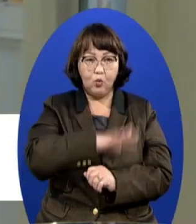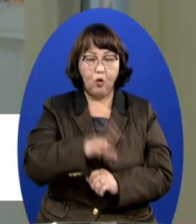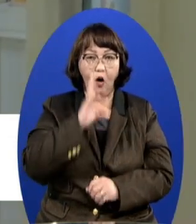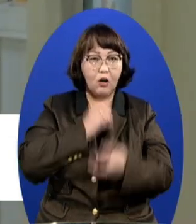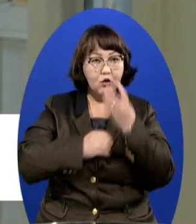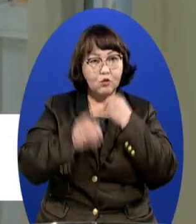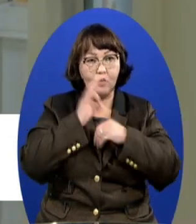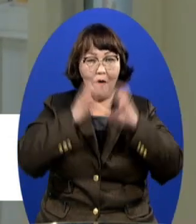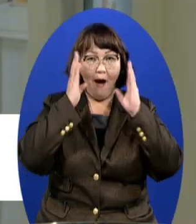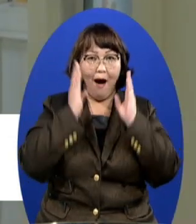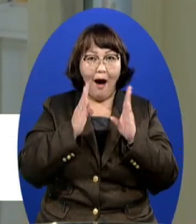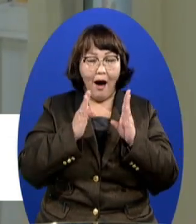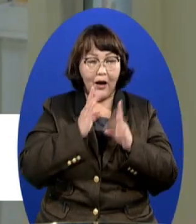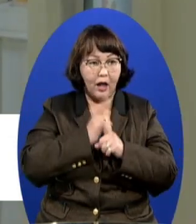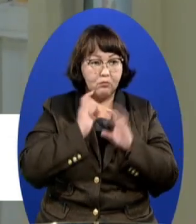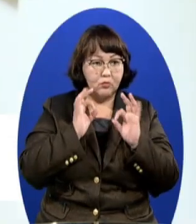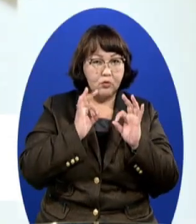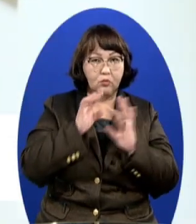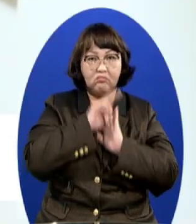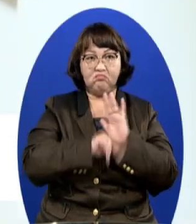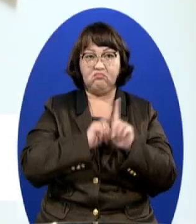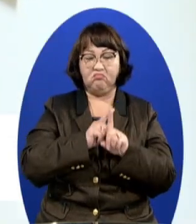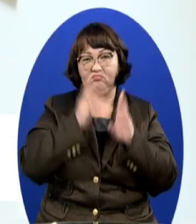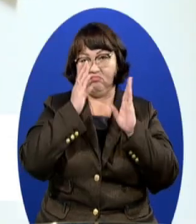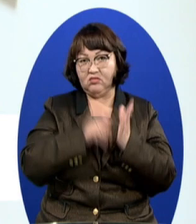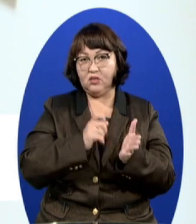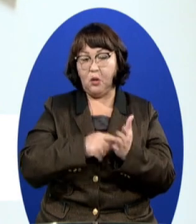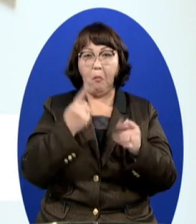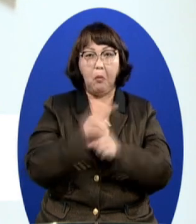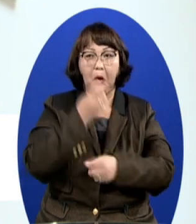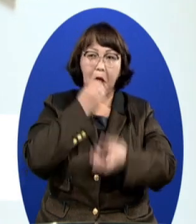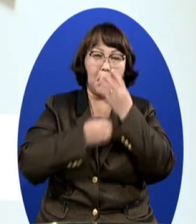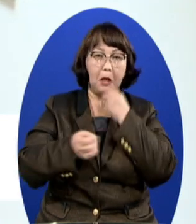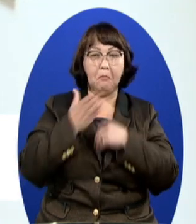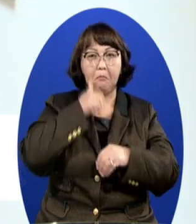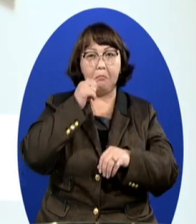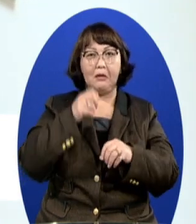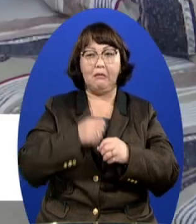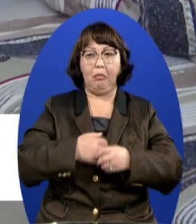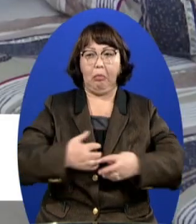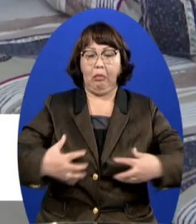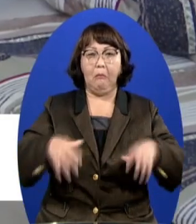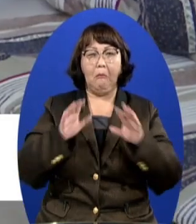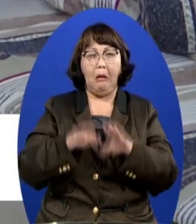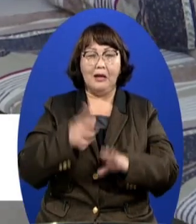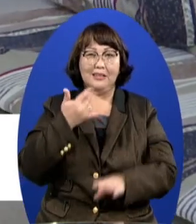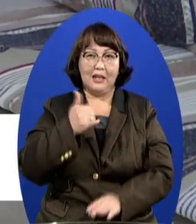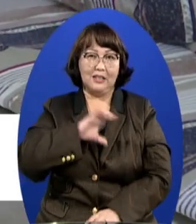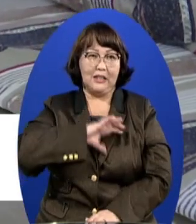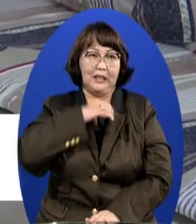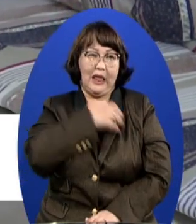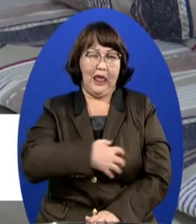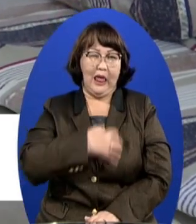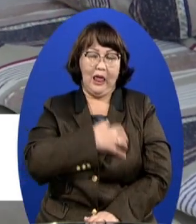тавих чухал гэдгийг эмчнэр хэлж байсан юм. Буруу хоолт хэтэрхий хөдөлгөөнгүй байх зарим тохиолдолд сэтгэл санааны хямрал нь